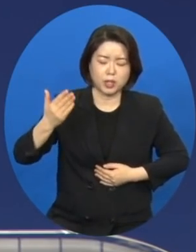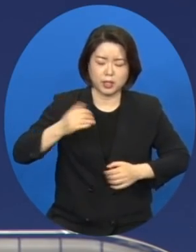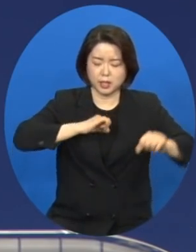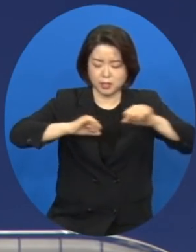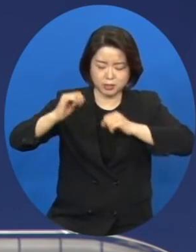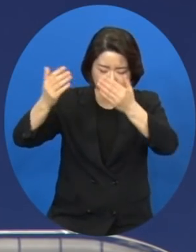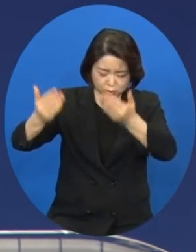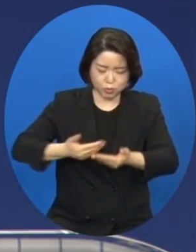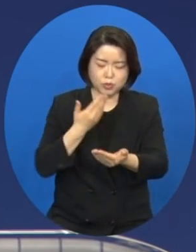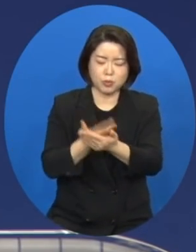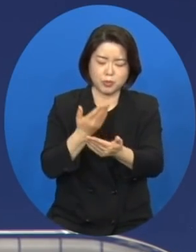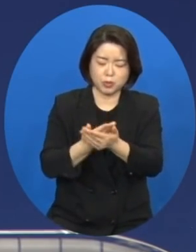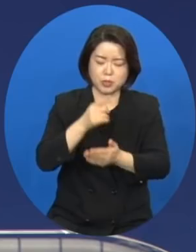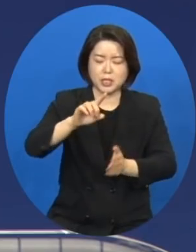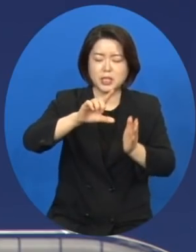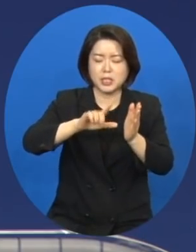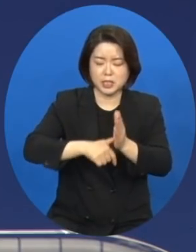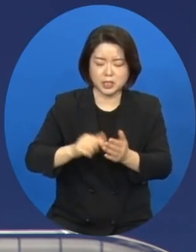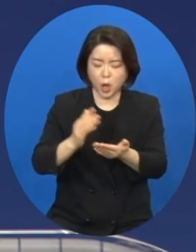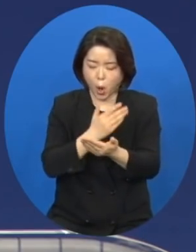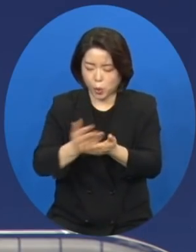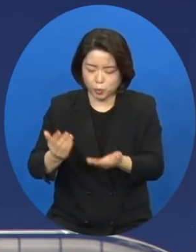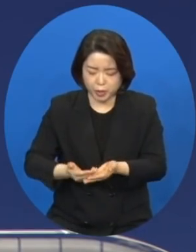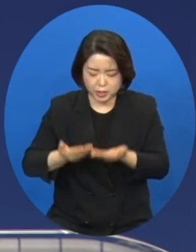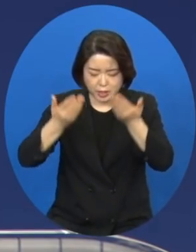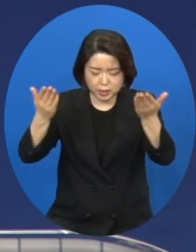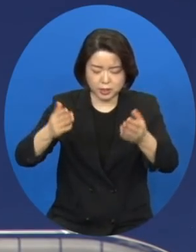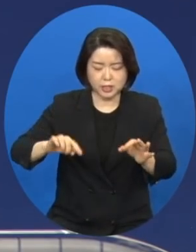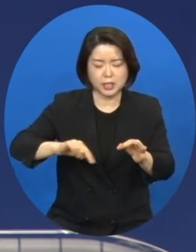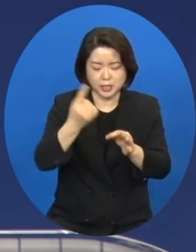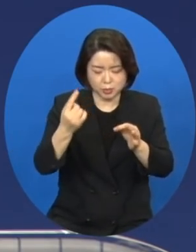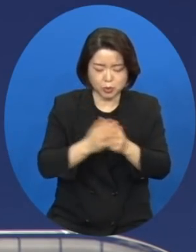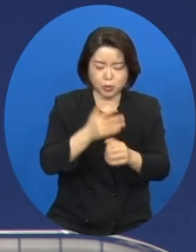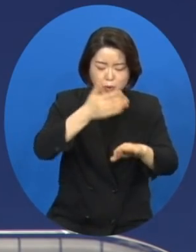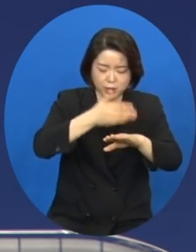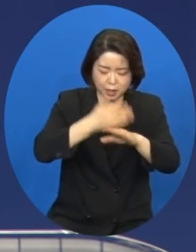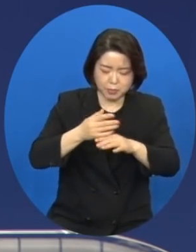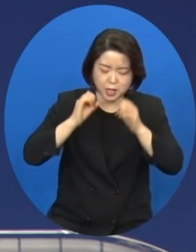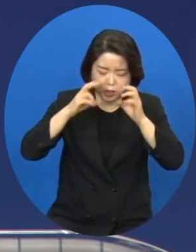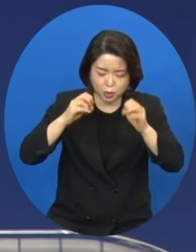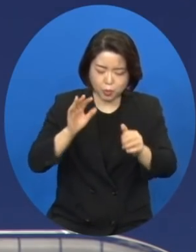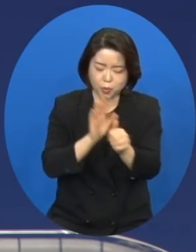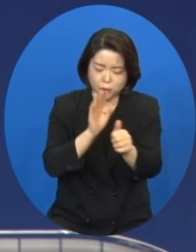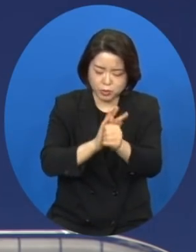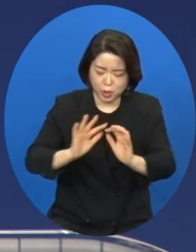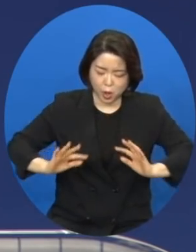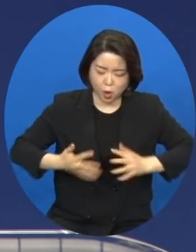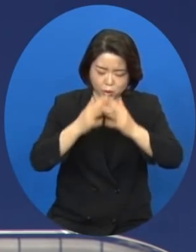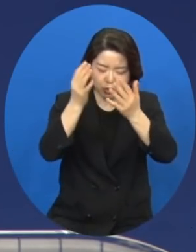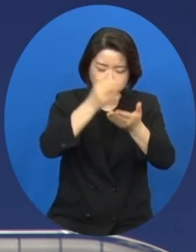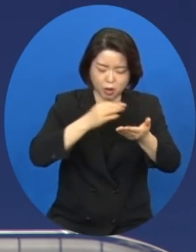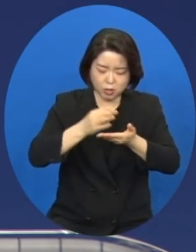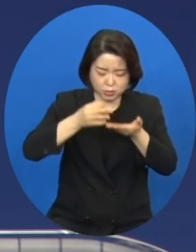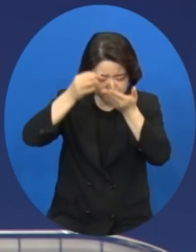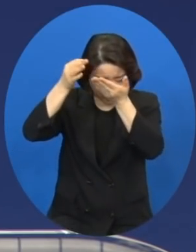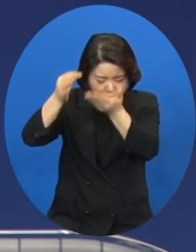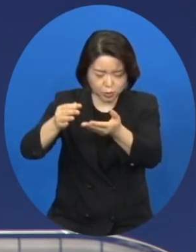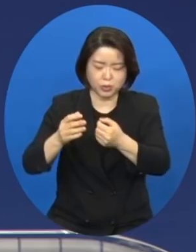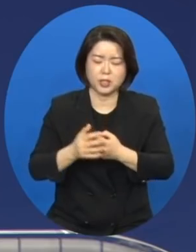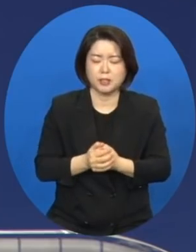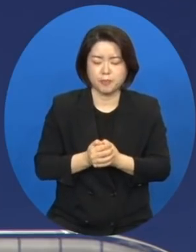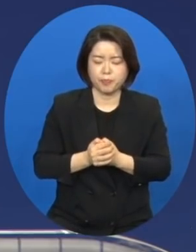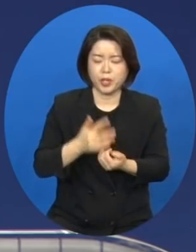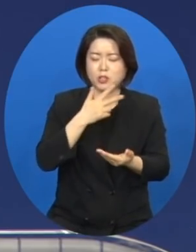역사하여 주옵소서. 이 시간에 구별하여서 십일조로 감사헌금으로 성경금으로 구제헌금으로 건축헌금으로 주 앞에